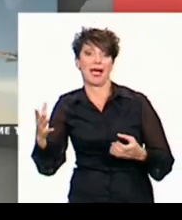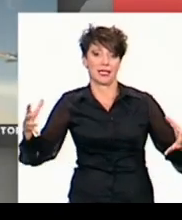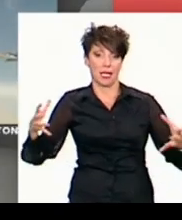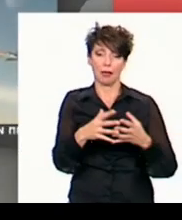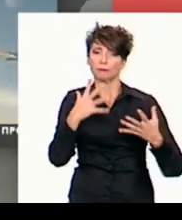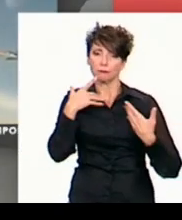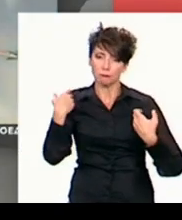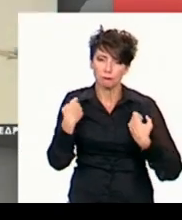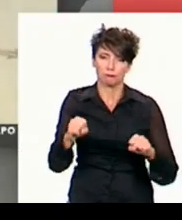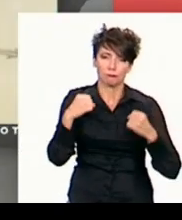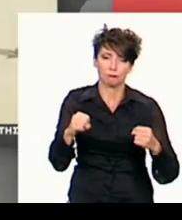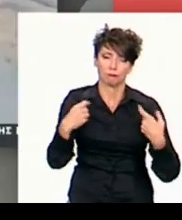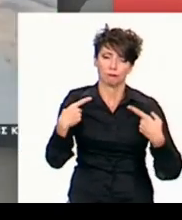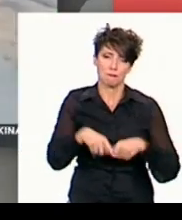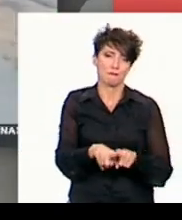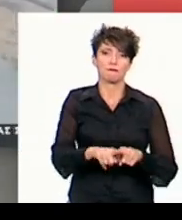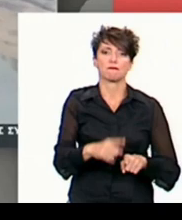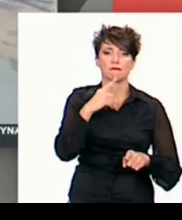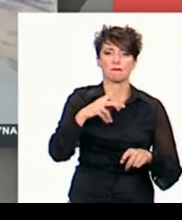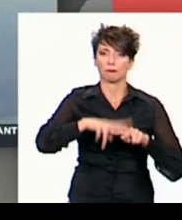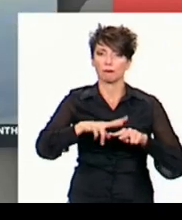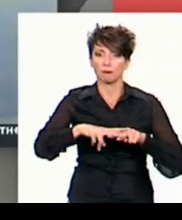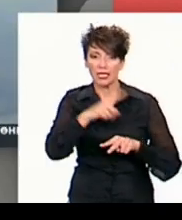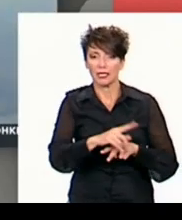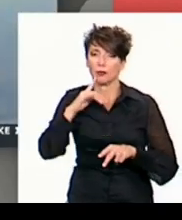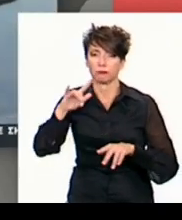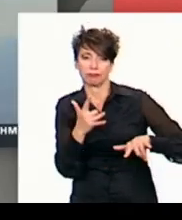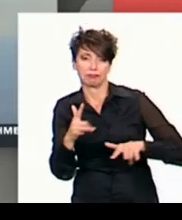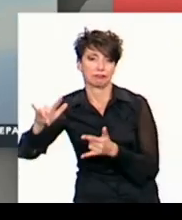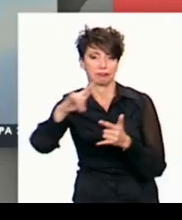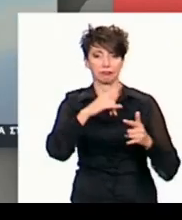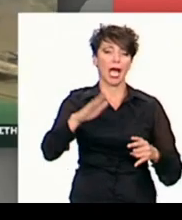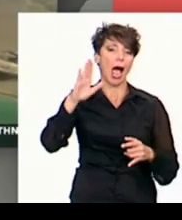τα Ισραηλινά και Ιταλικά F-35, αλλά και υπτάμενους από τις ΗΠΑ και τη Γερμανία.